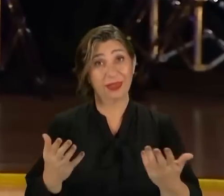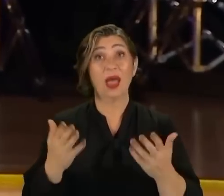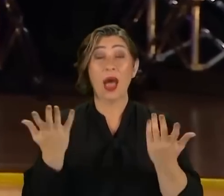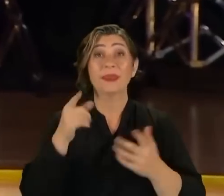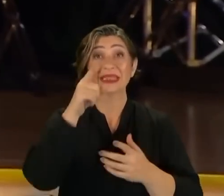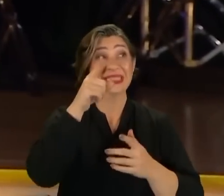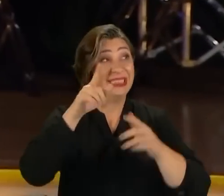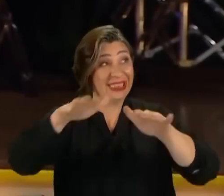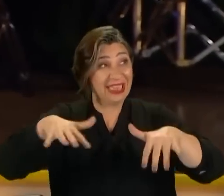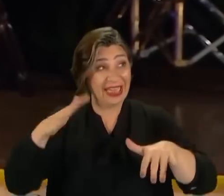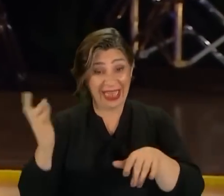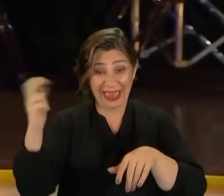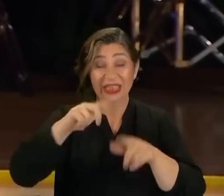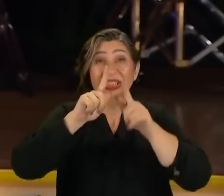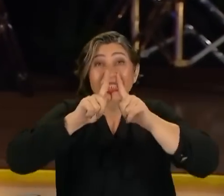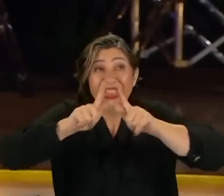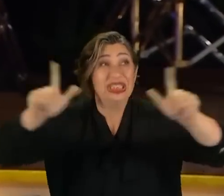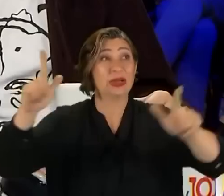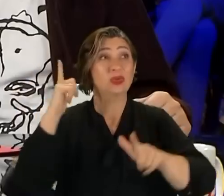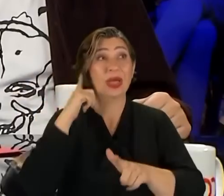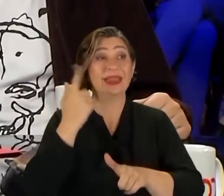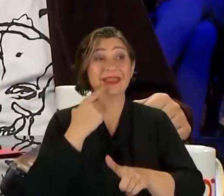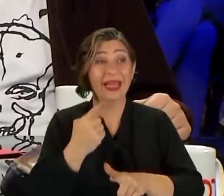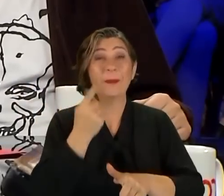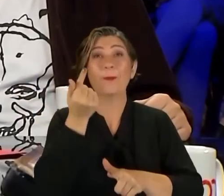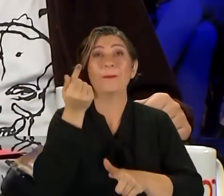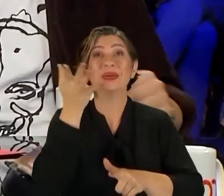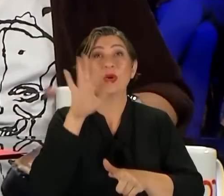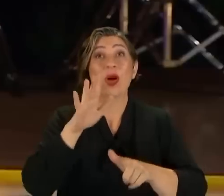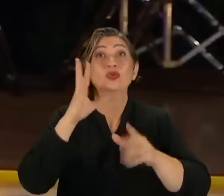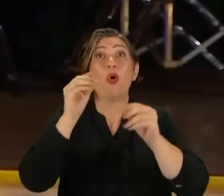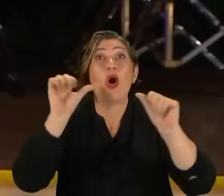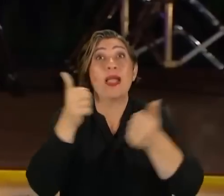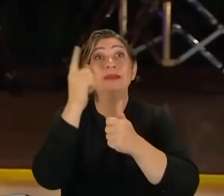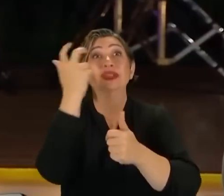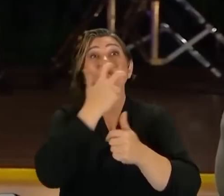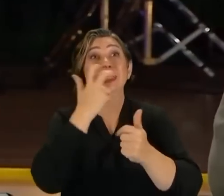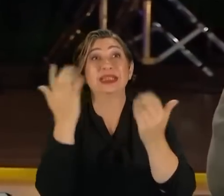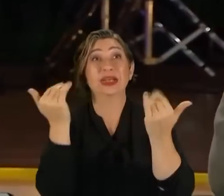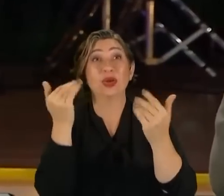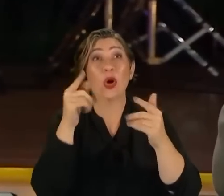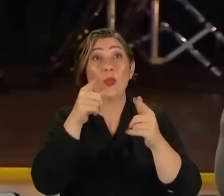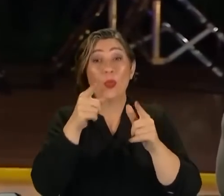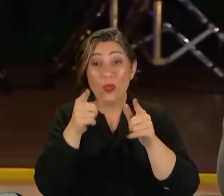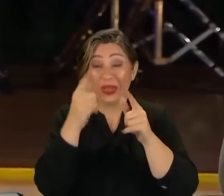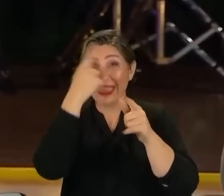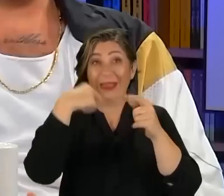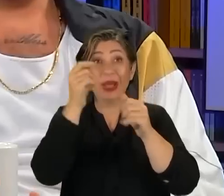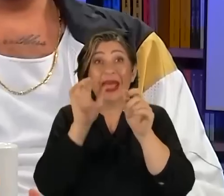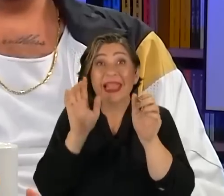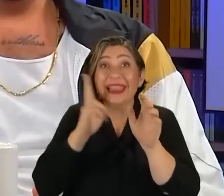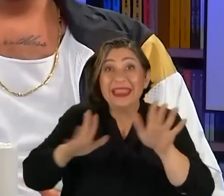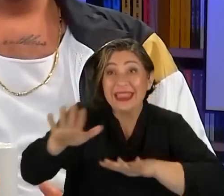Ama siz sahneye çıkarken çığlıkları duyan da der ki birazdan Rolling Stones çıkacak. Önden çıkan bu tipler sahneyi şöyle bir köşe